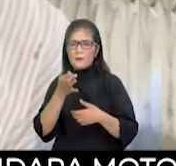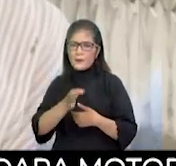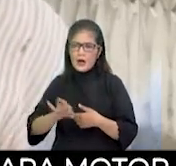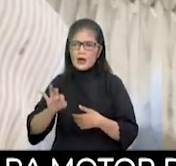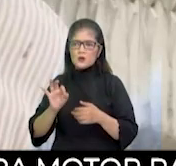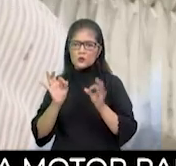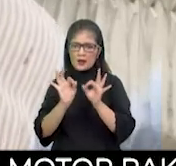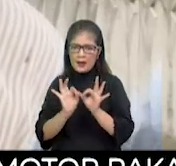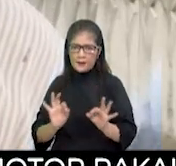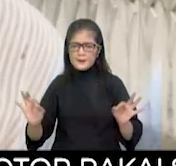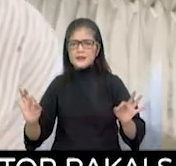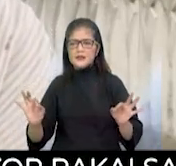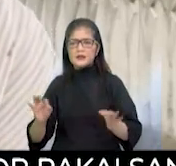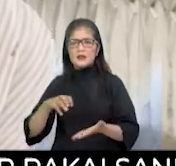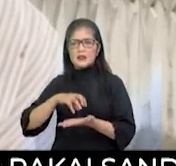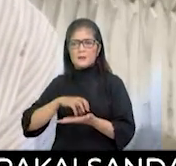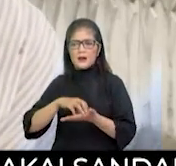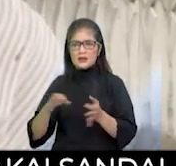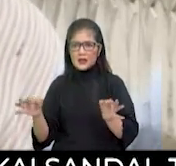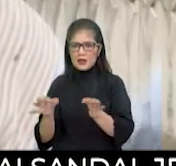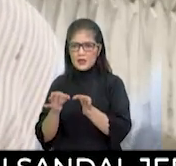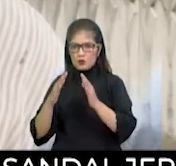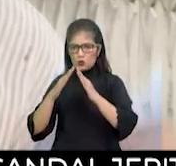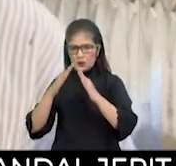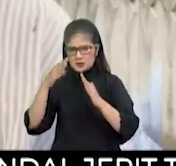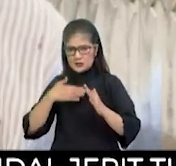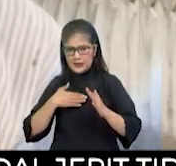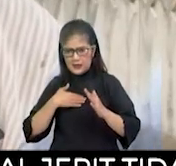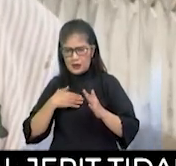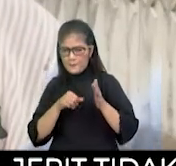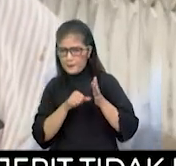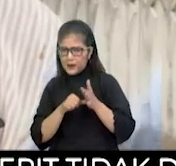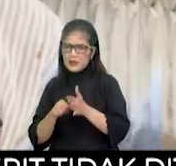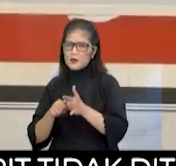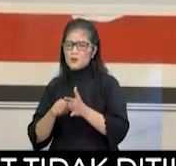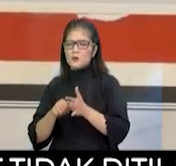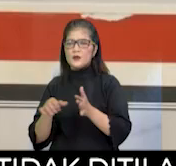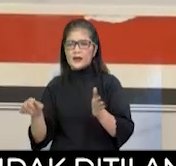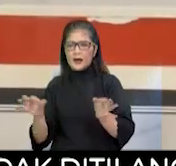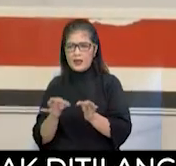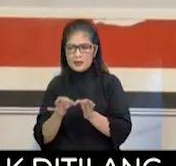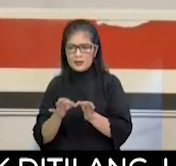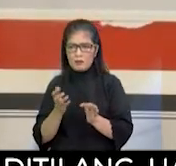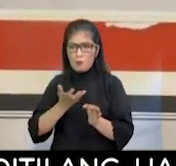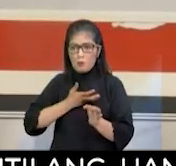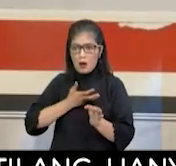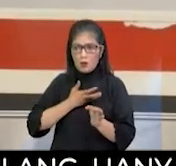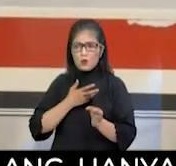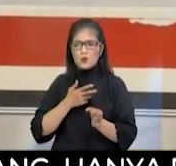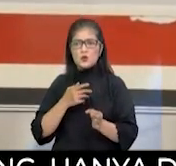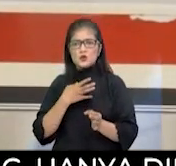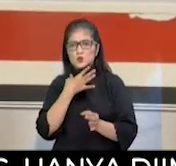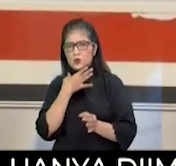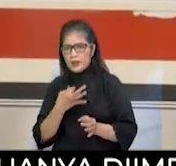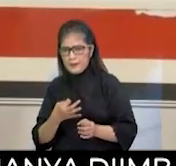Terus lokasinya ini enak dekat rumah gitu dan membantu buat kita yang ke Tanggung ke Sudirman. Uji coba pengoperasian stasiun